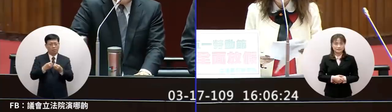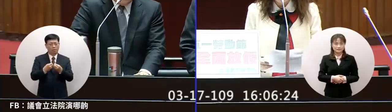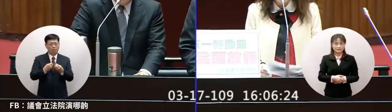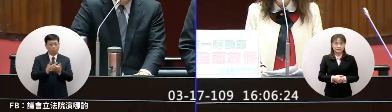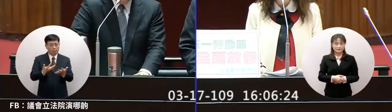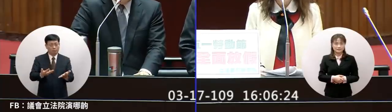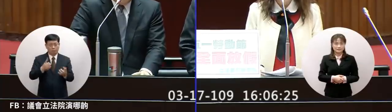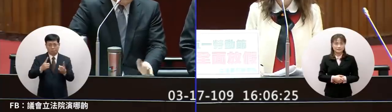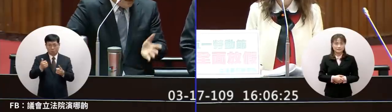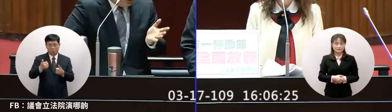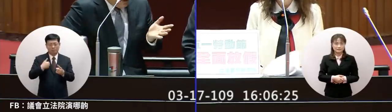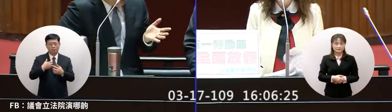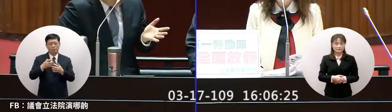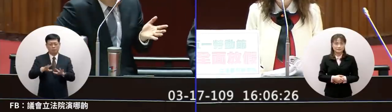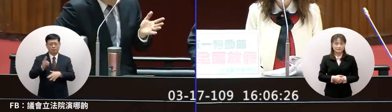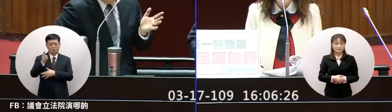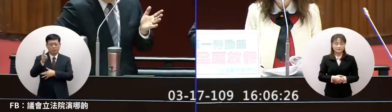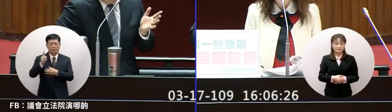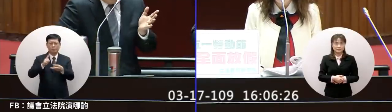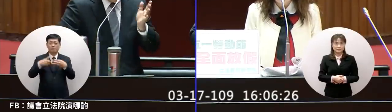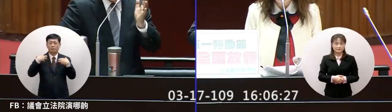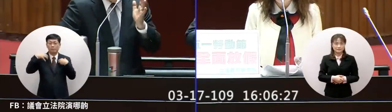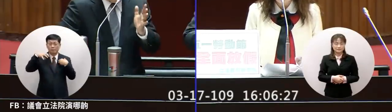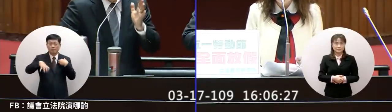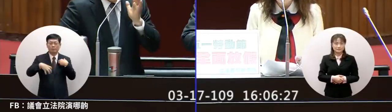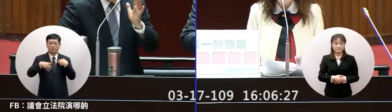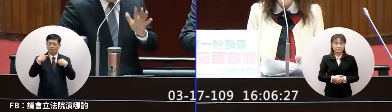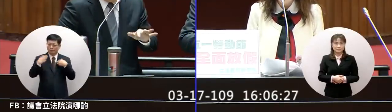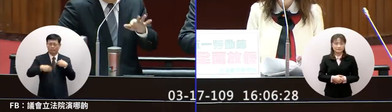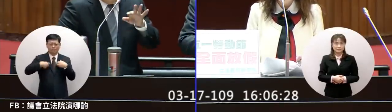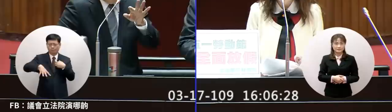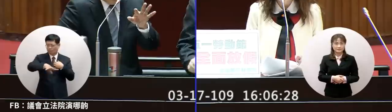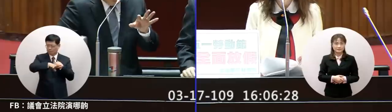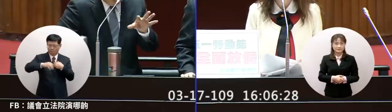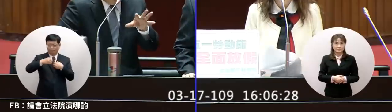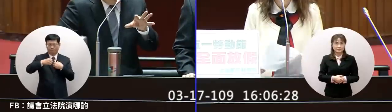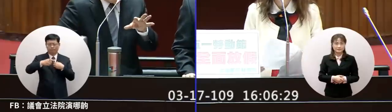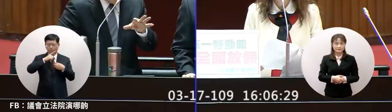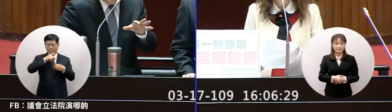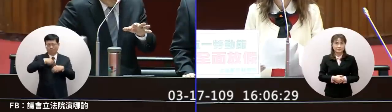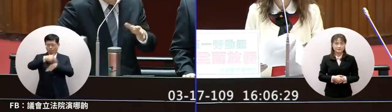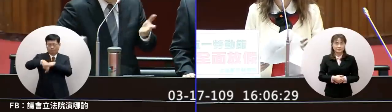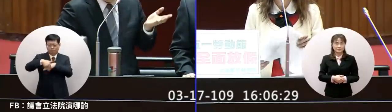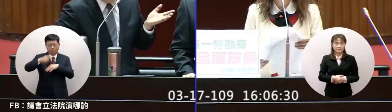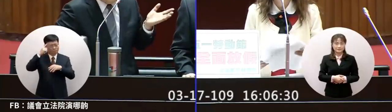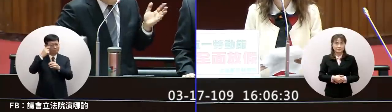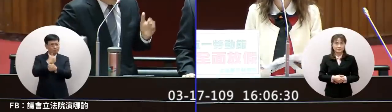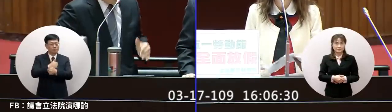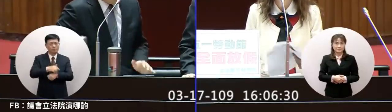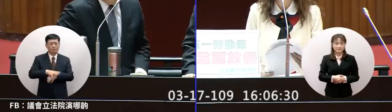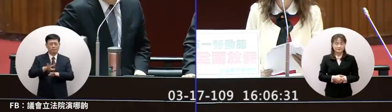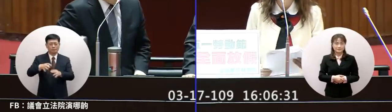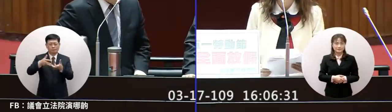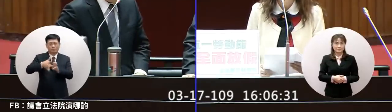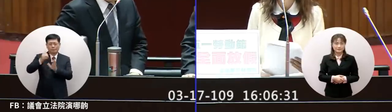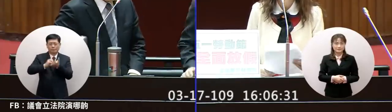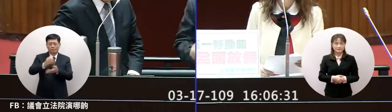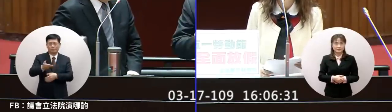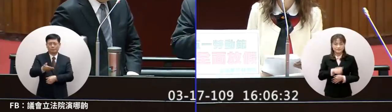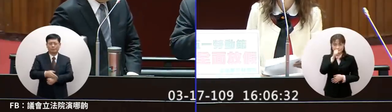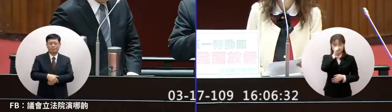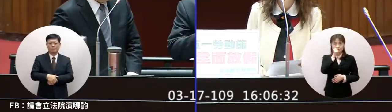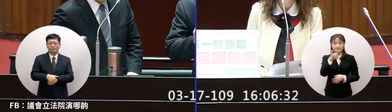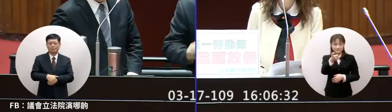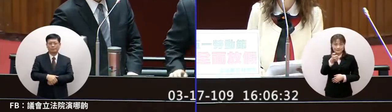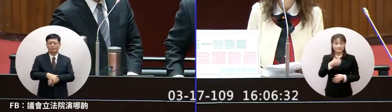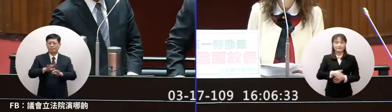怎？较好，我来请主管机关来做统一的规盘的考量。我先请部长甲你报告一 下。